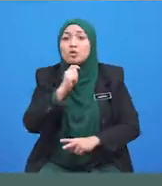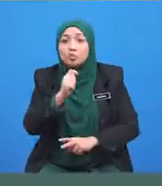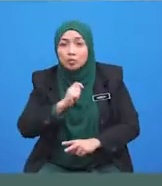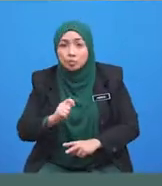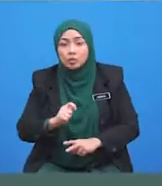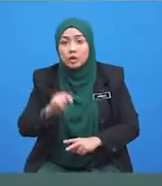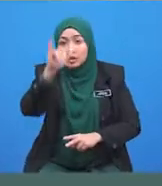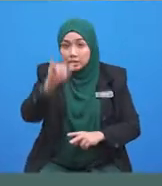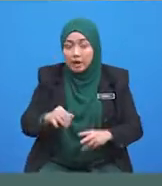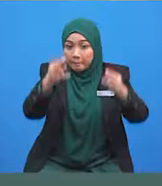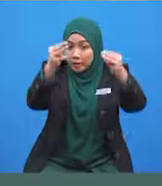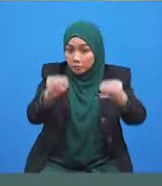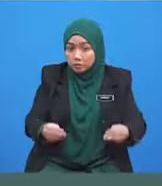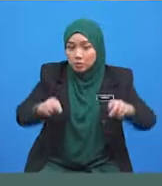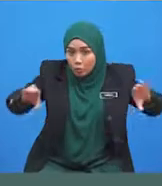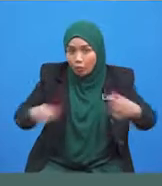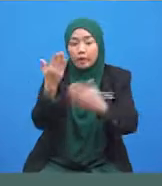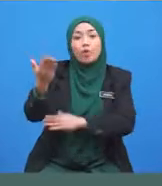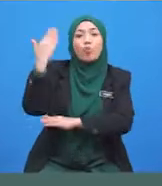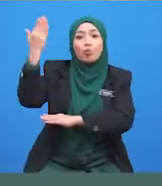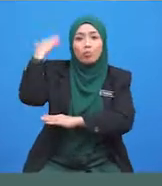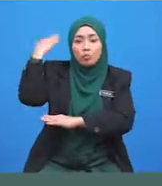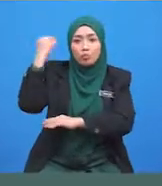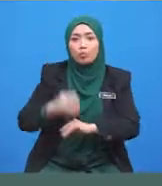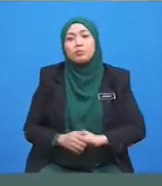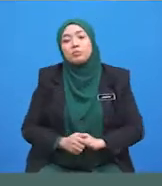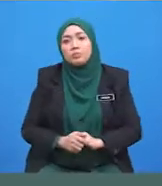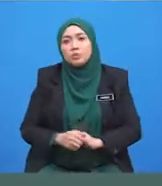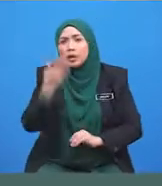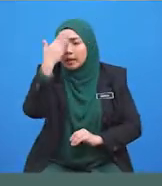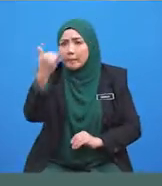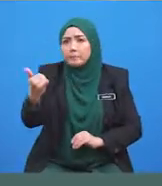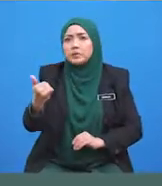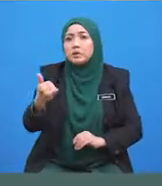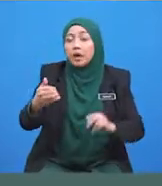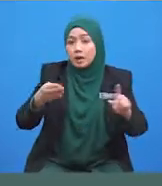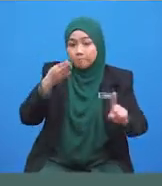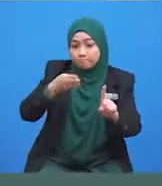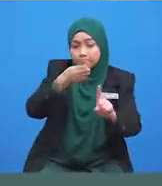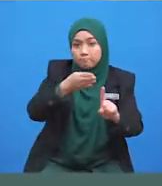dilakukan oleh manusia zaman prasejarah. Mengapa aktiviti memburu binatang ini dilakukan?